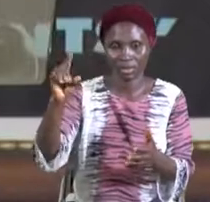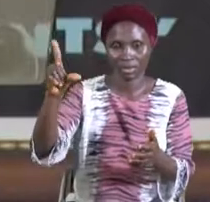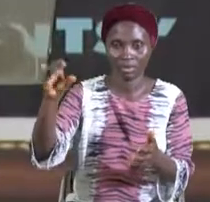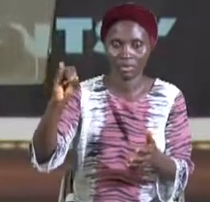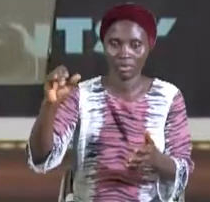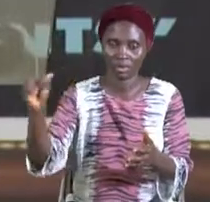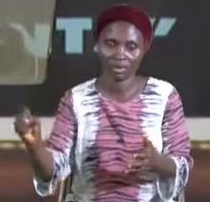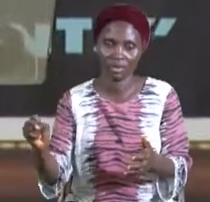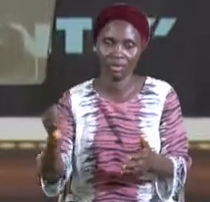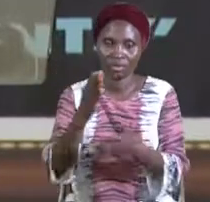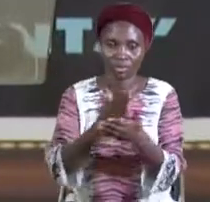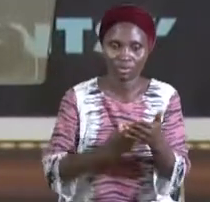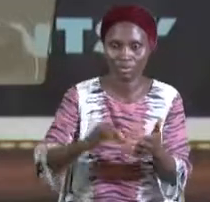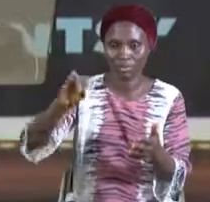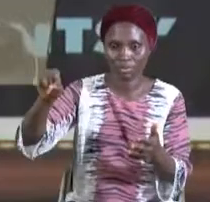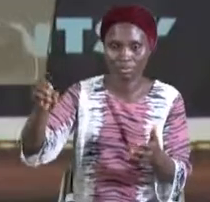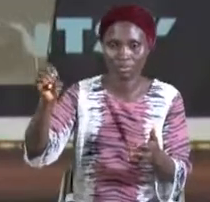prophètes. »